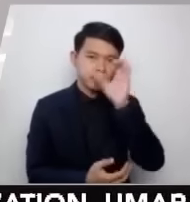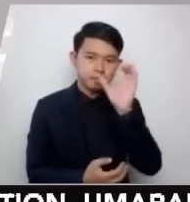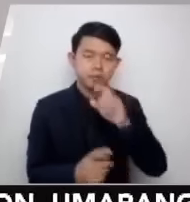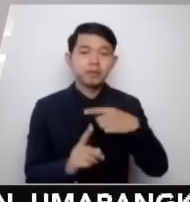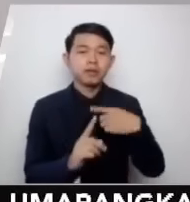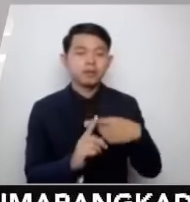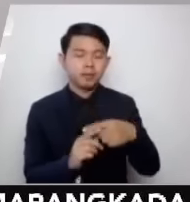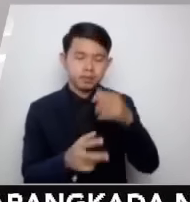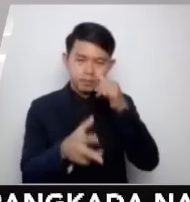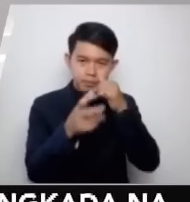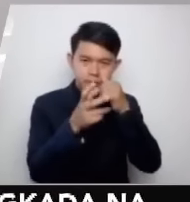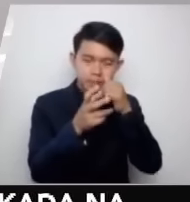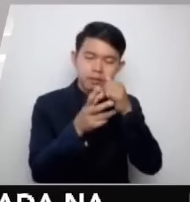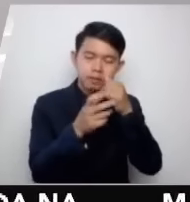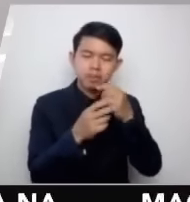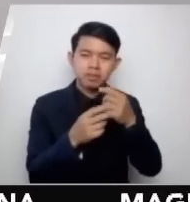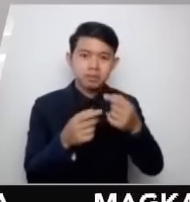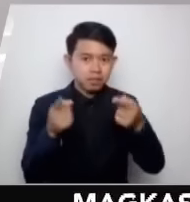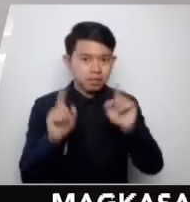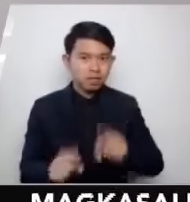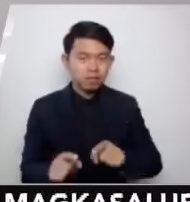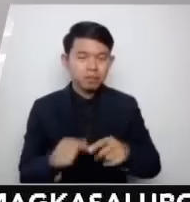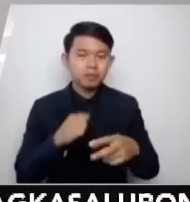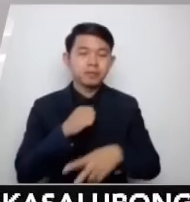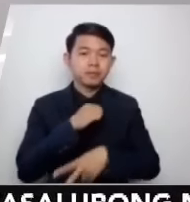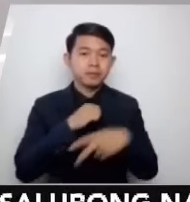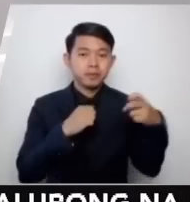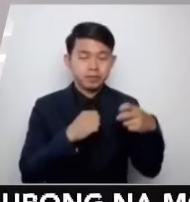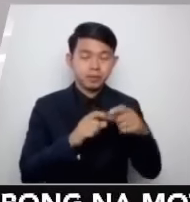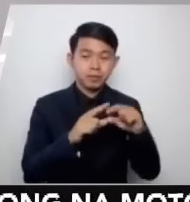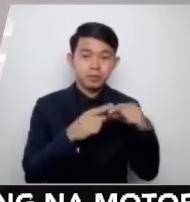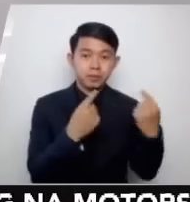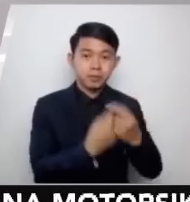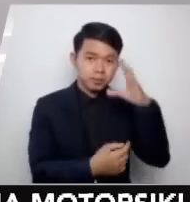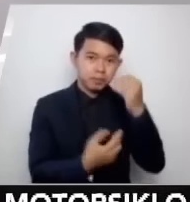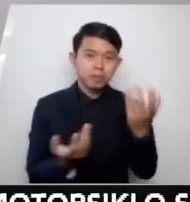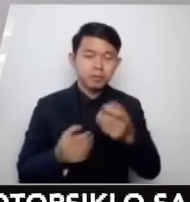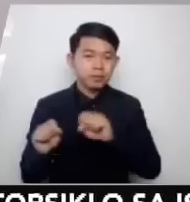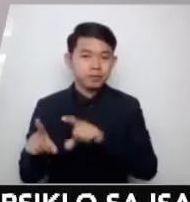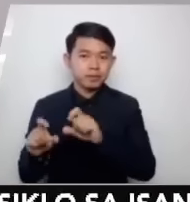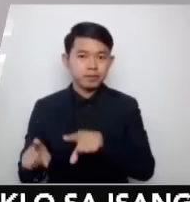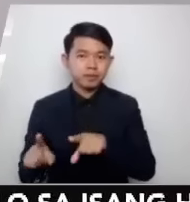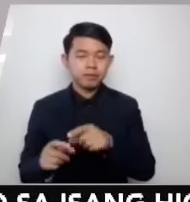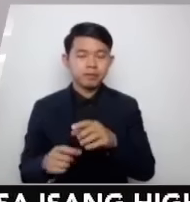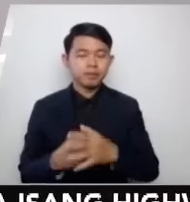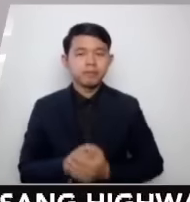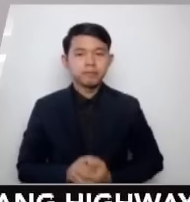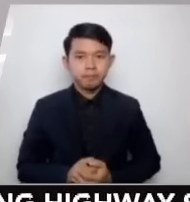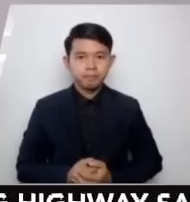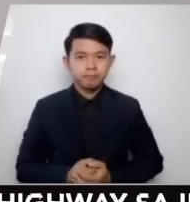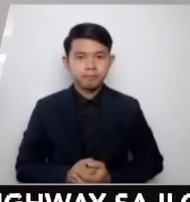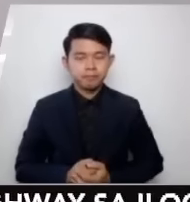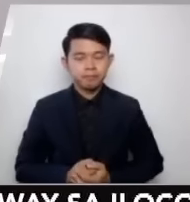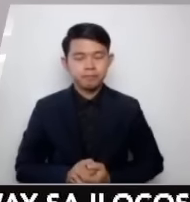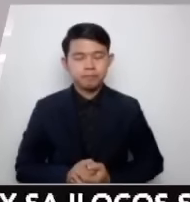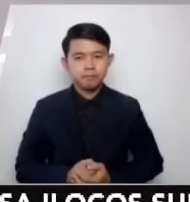ang pagnanakaw ng grupo ng mga lalaki sa isang auto shop. Ang mainit na balita hatid ni Efren Mamap ng GMA Regional